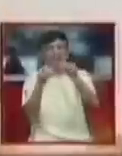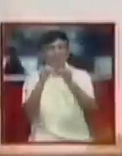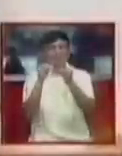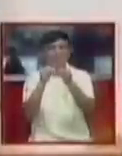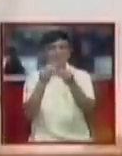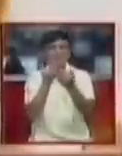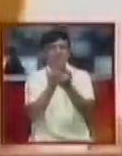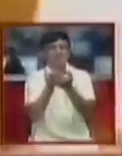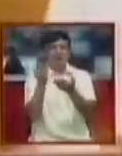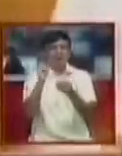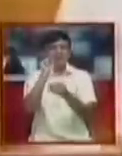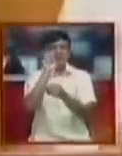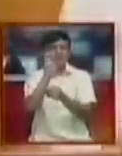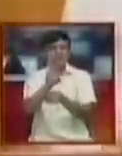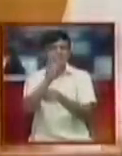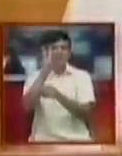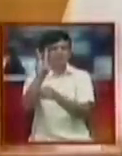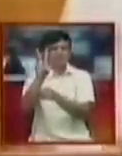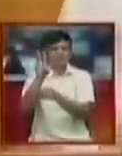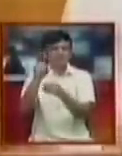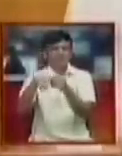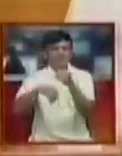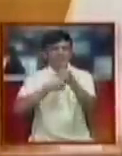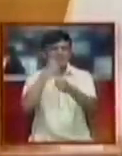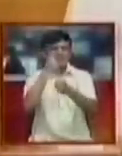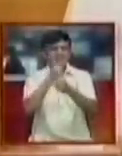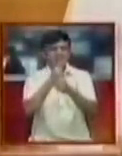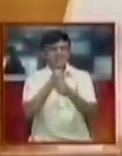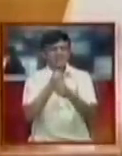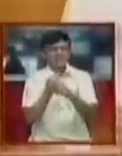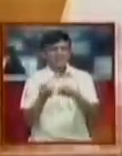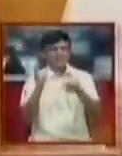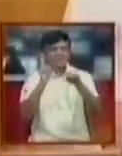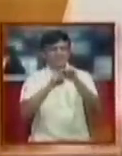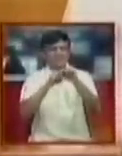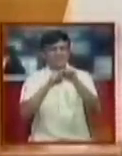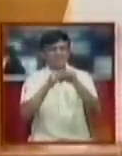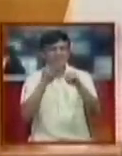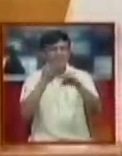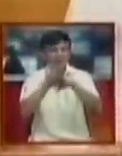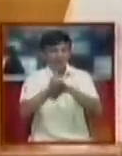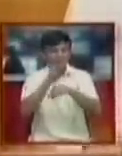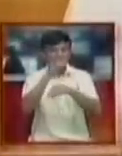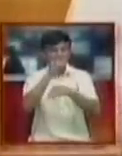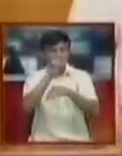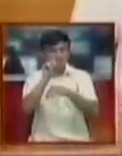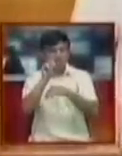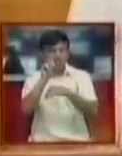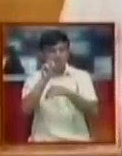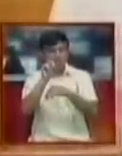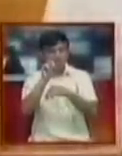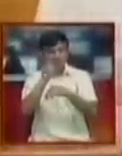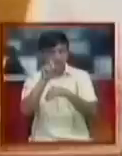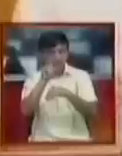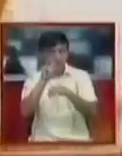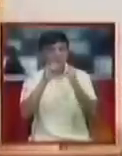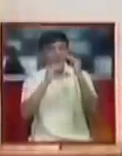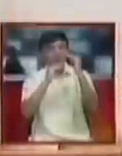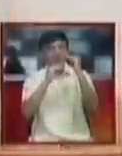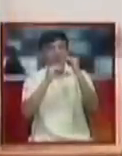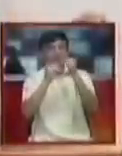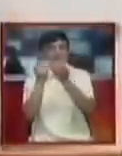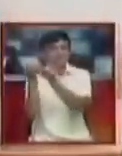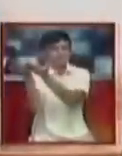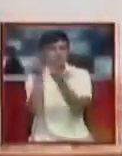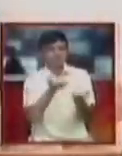C-130 ang magiging operational muli sa taong ito. Bago matapos ang taong ito, inaasahan nating may